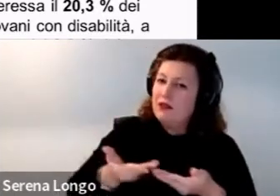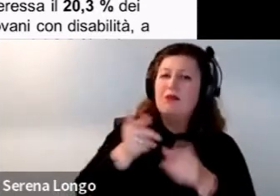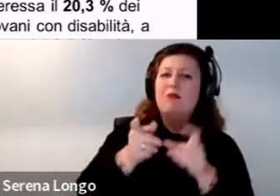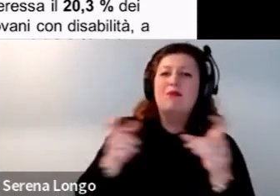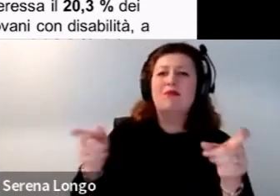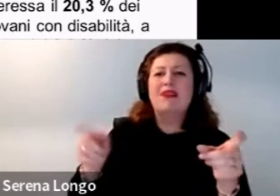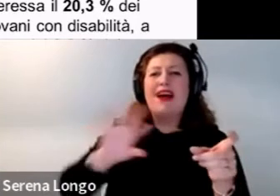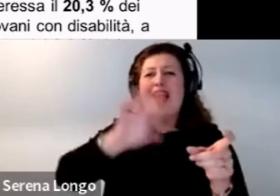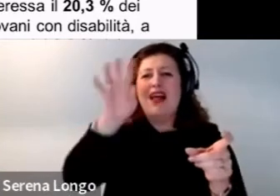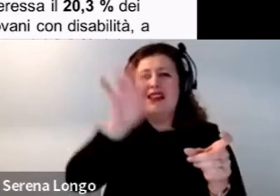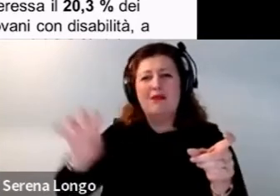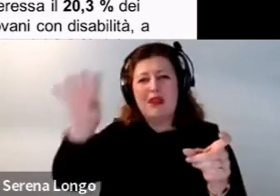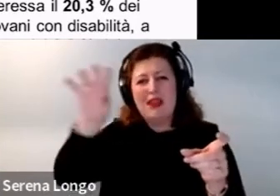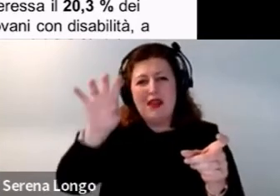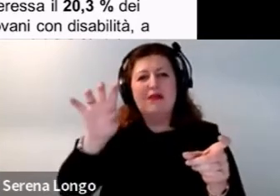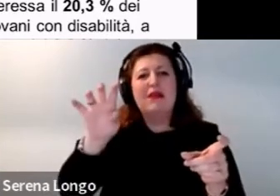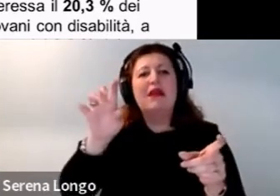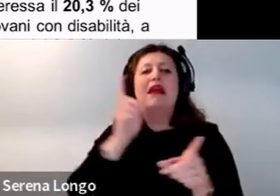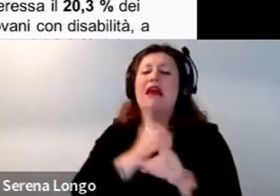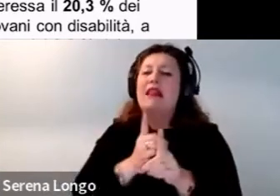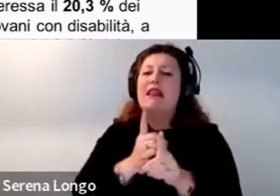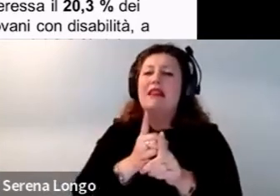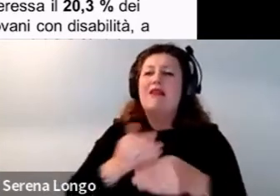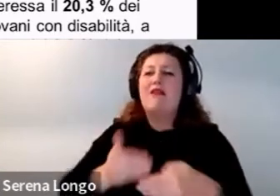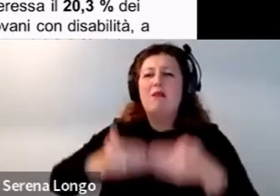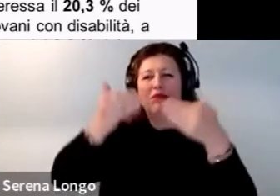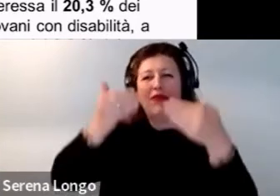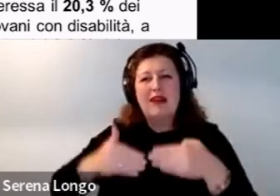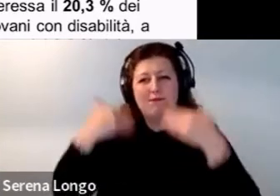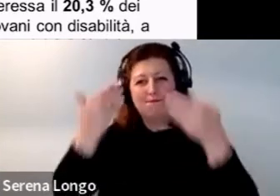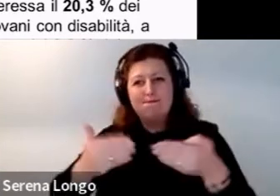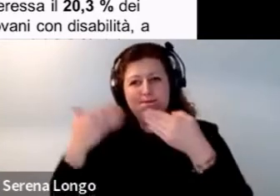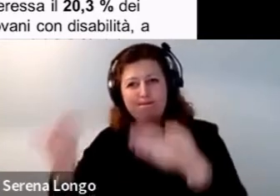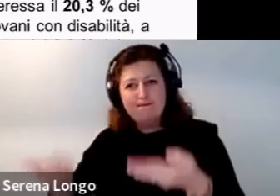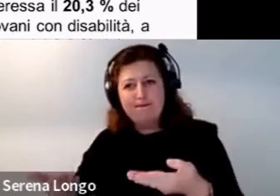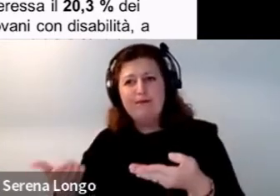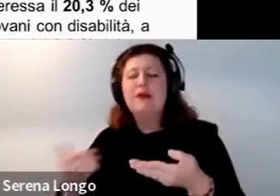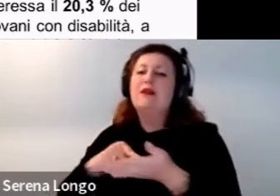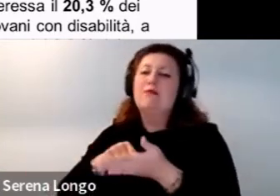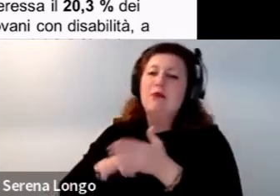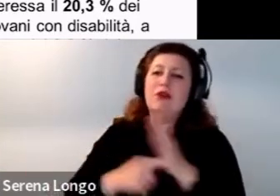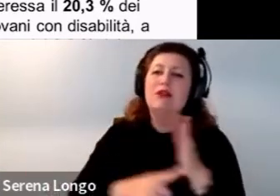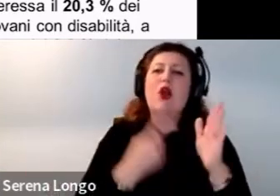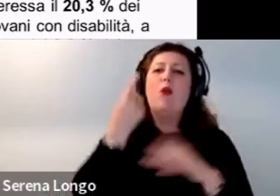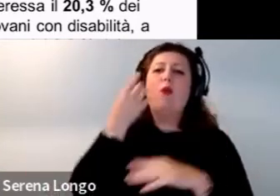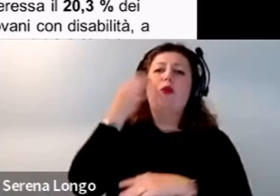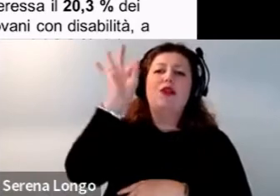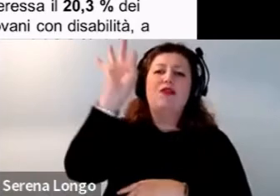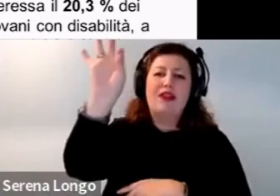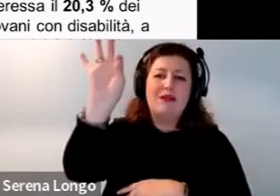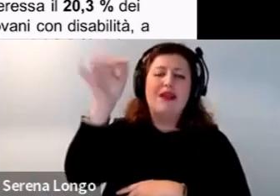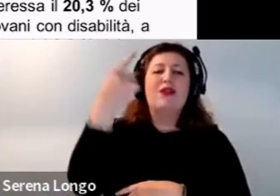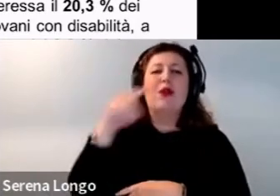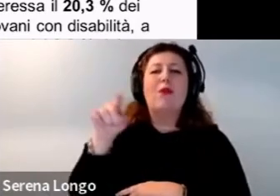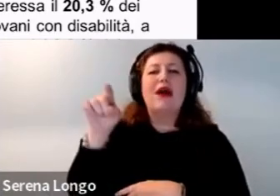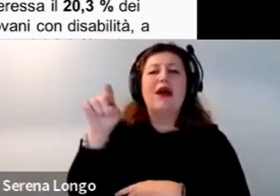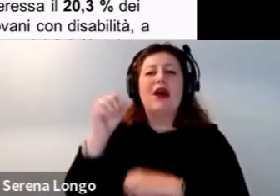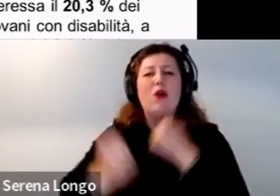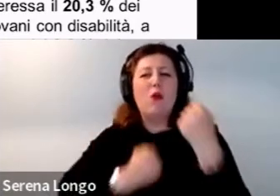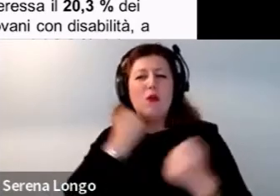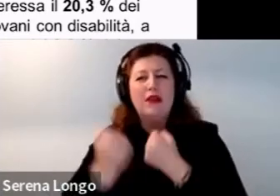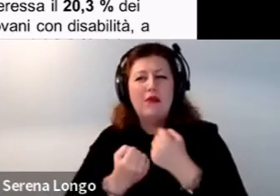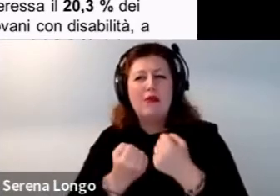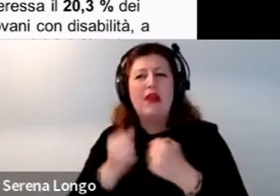di scuole inclusive che possono diventare un punto di riferimento all'insegnamento e nell'apprendimento